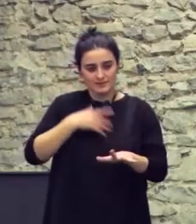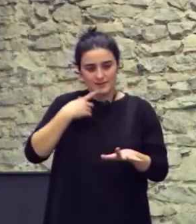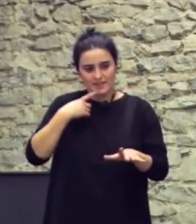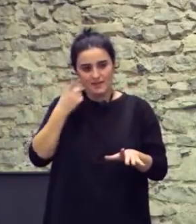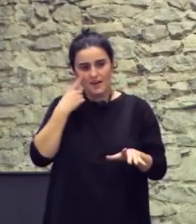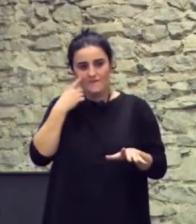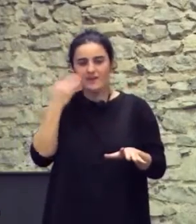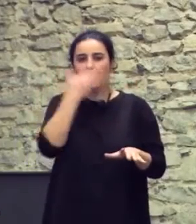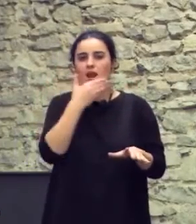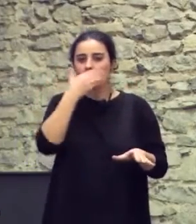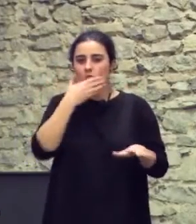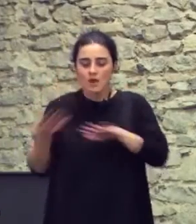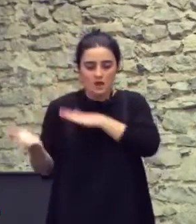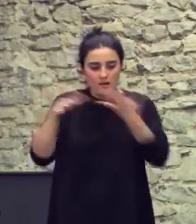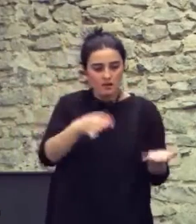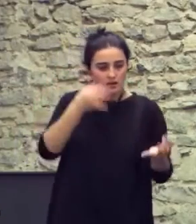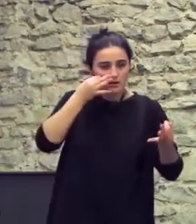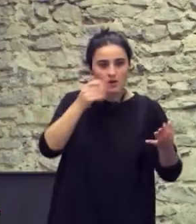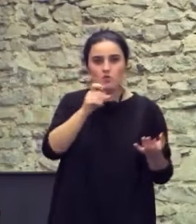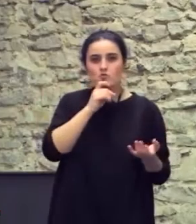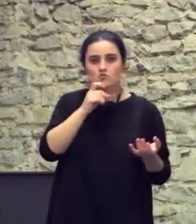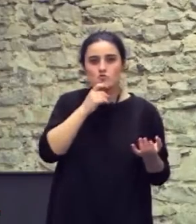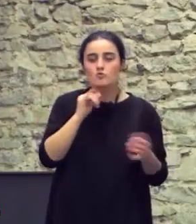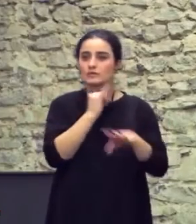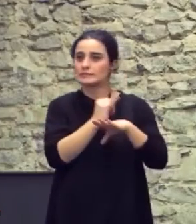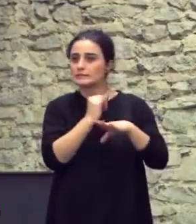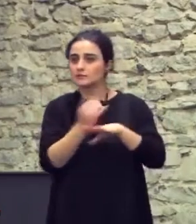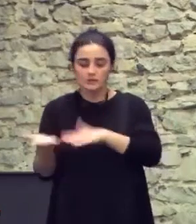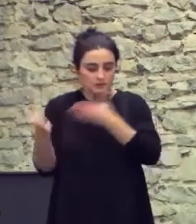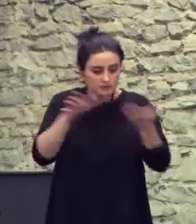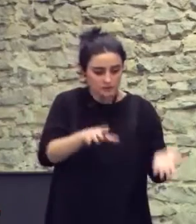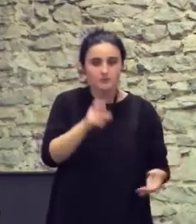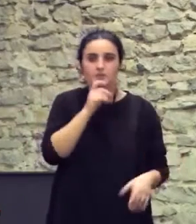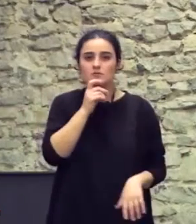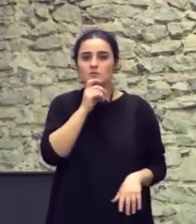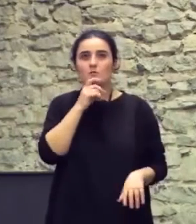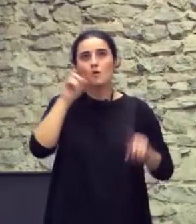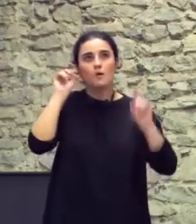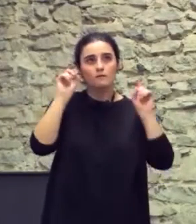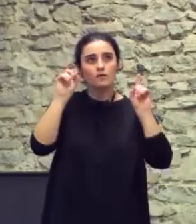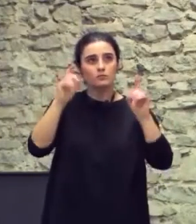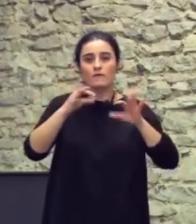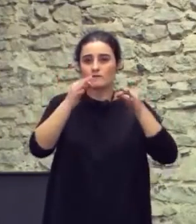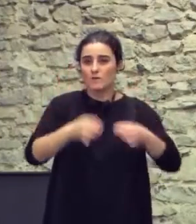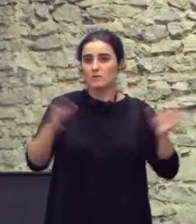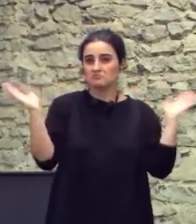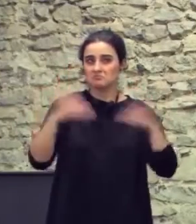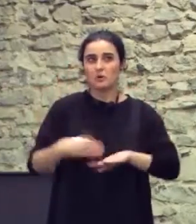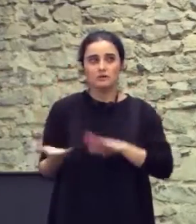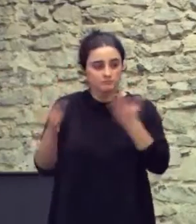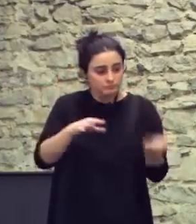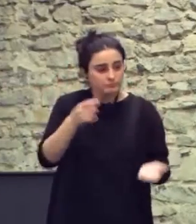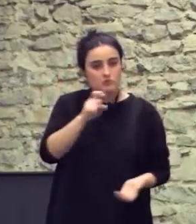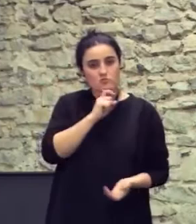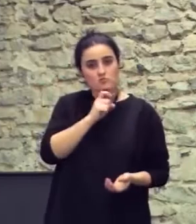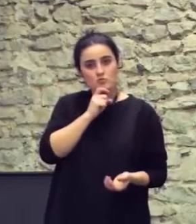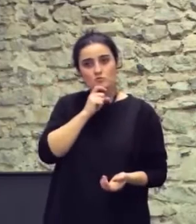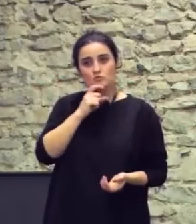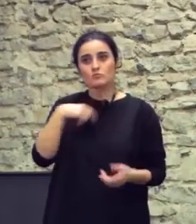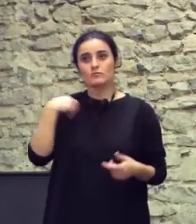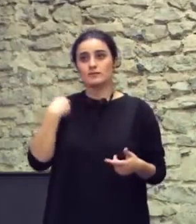eraman daiteken eskoletara, hori nola eraman daiteken institutotara, nola eraman daiteken hezkuntza esformalera, eta niri nahi baduzue